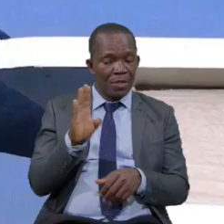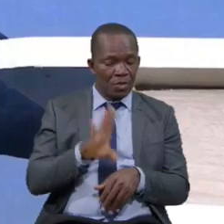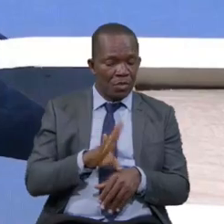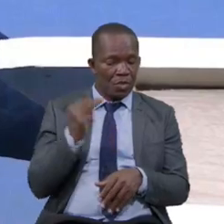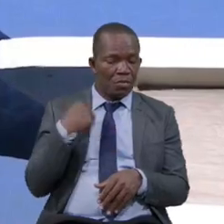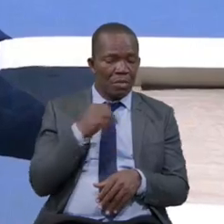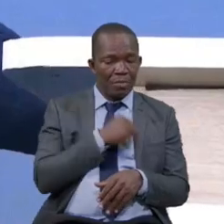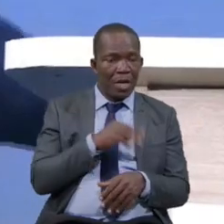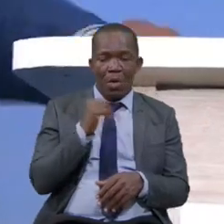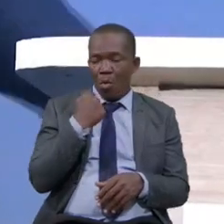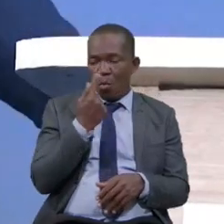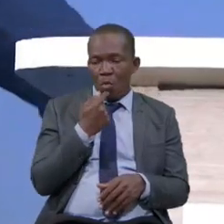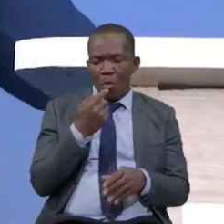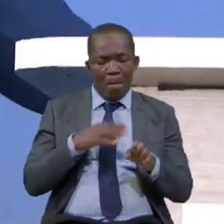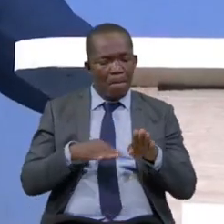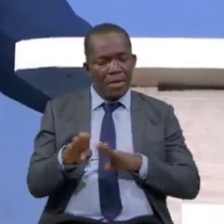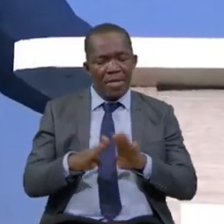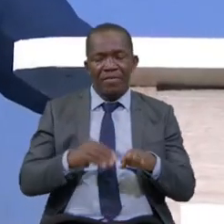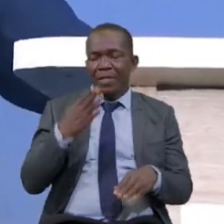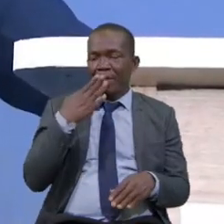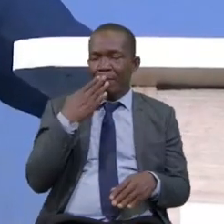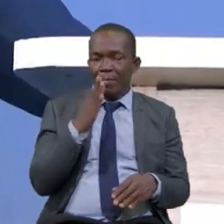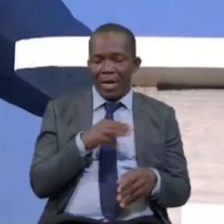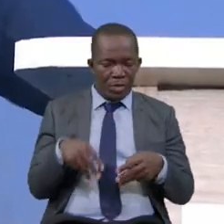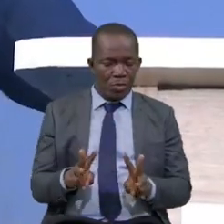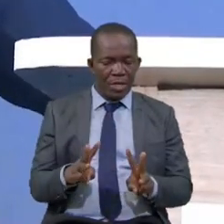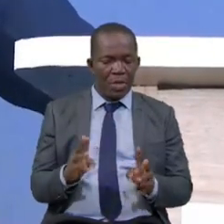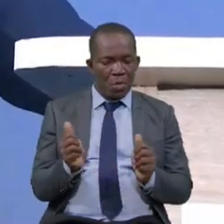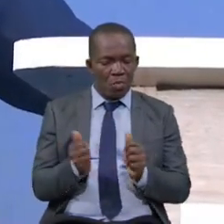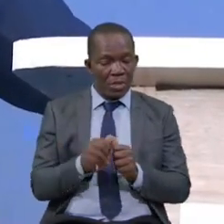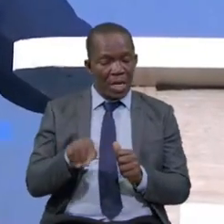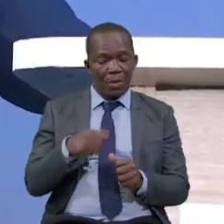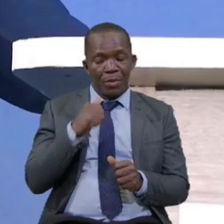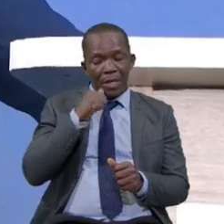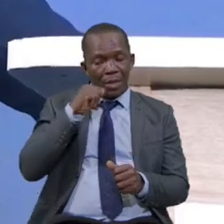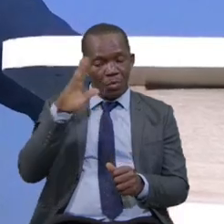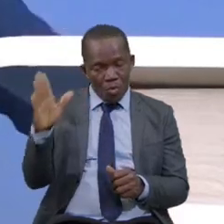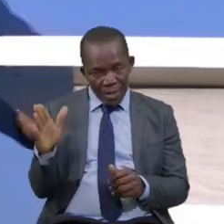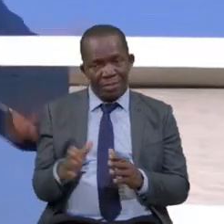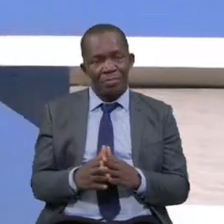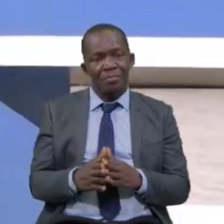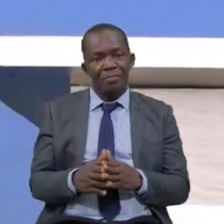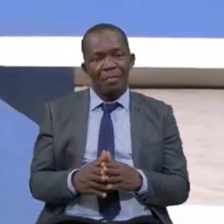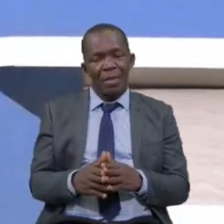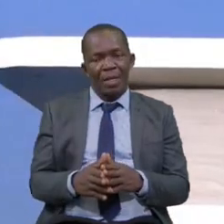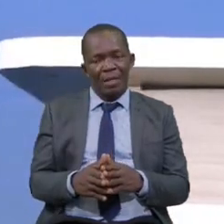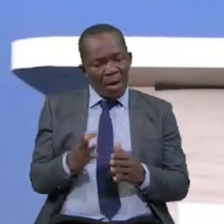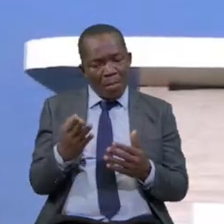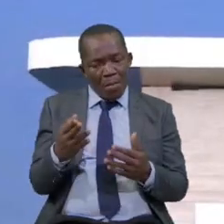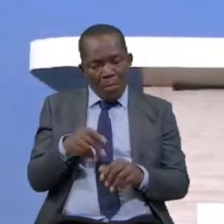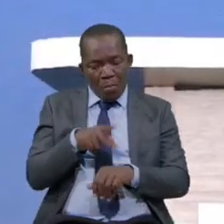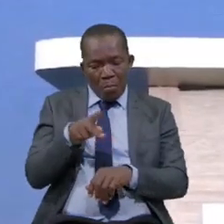Marchant, vivant d'une façon illicite avec une femme, tu ne peux pas dire soyez mes imitateurs.